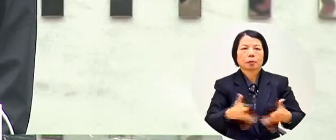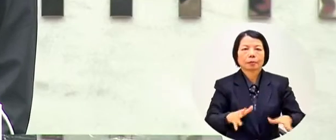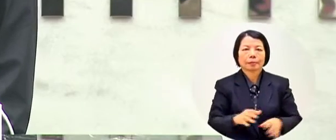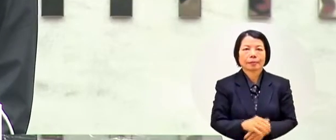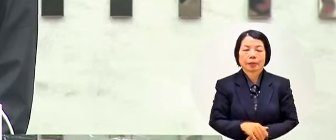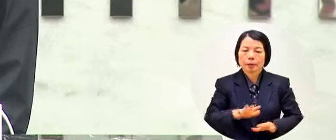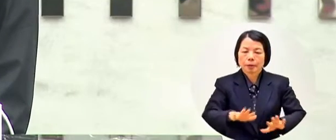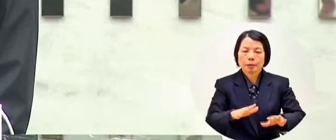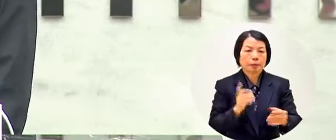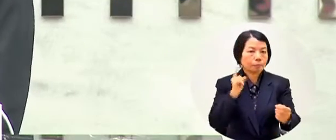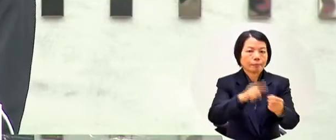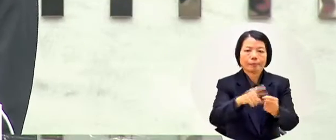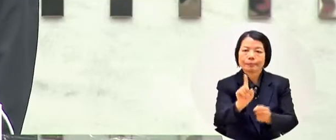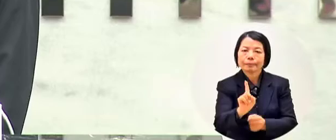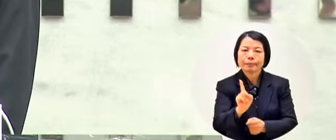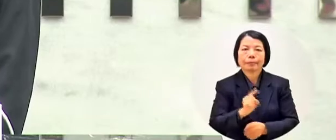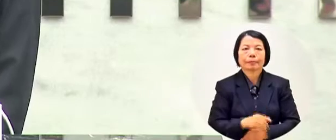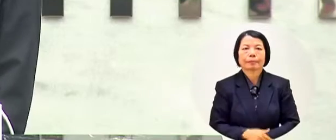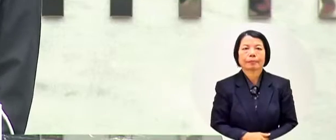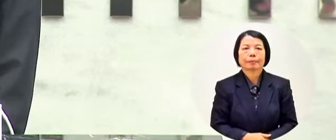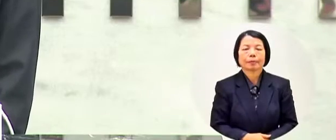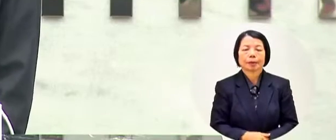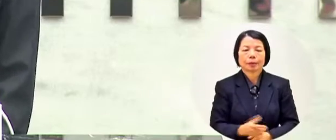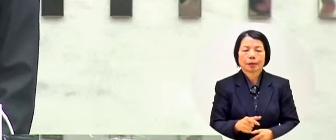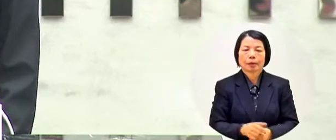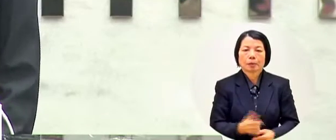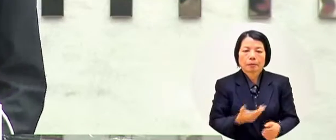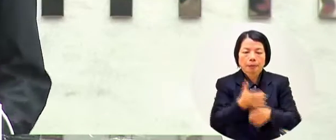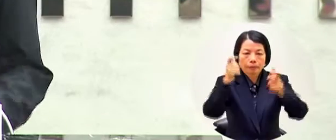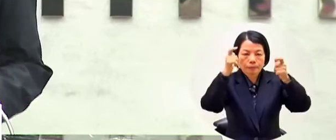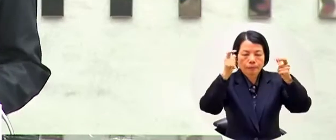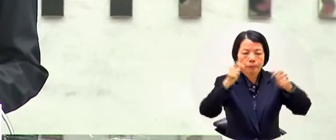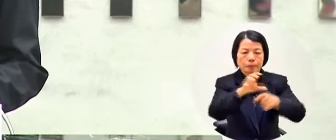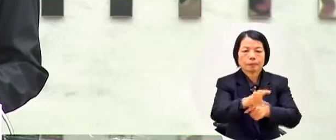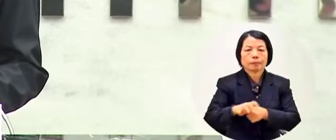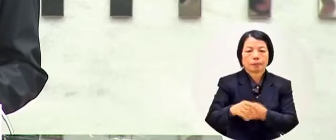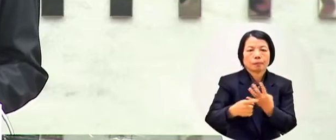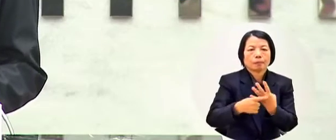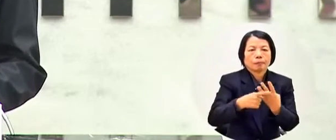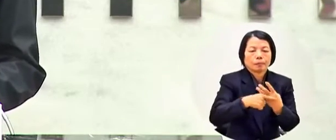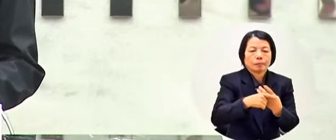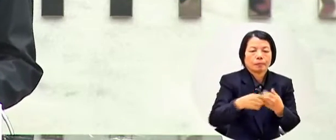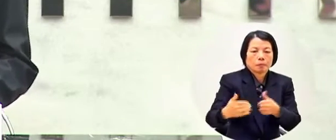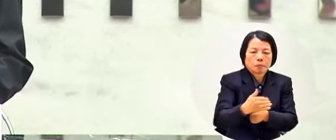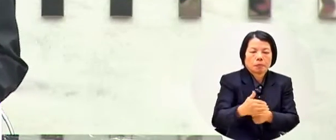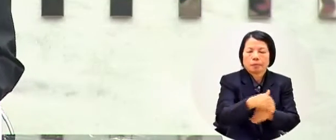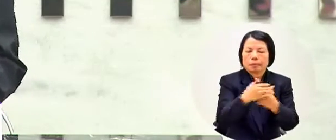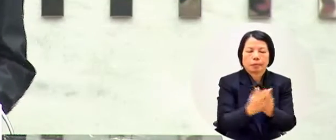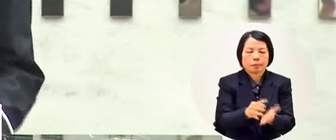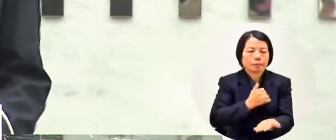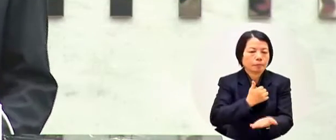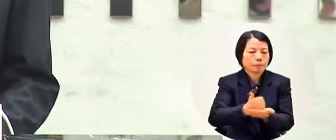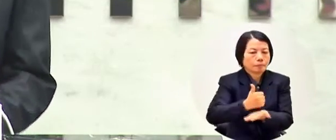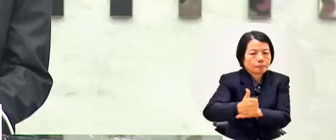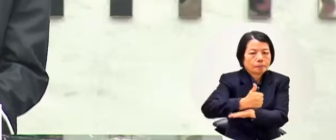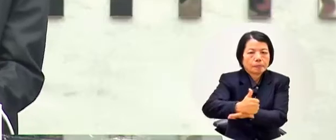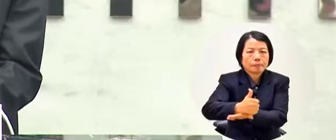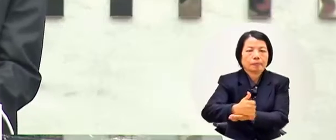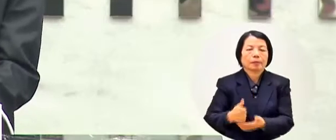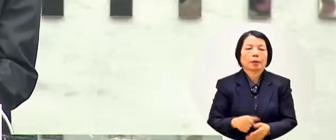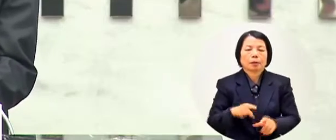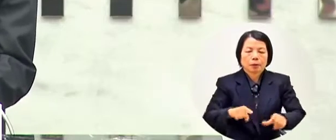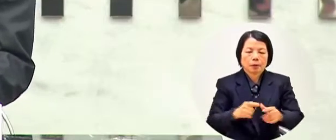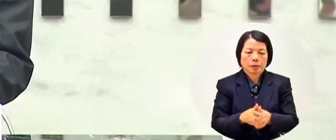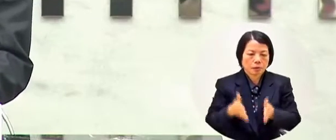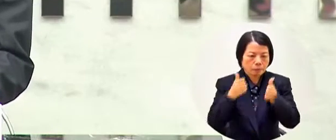切的目标是把高雄的农渔产品卖出去。今年南南合作将持续耕耘在中国大